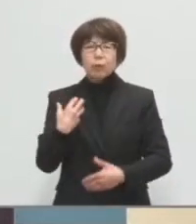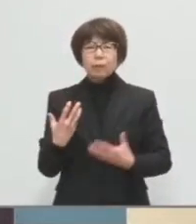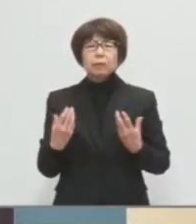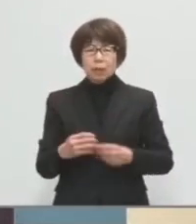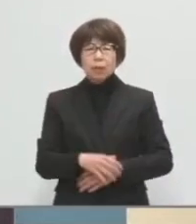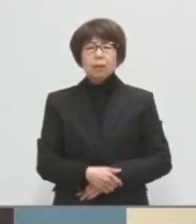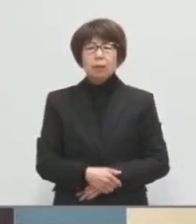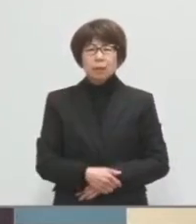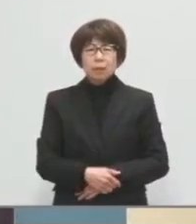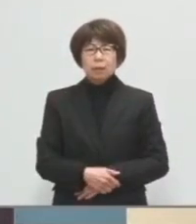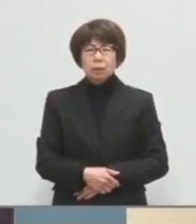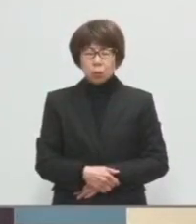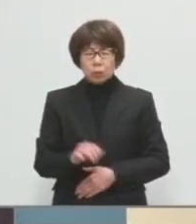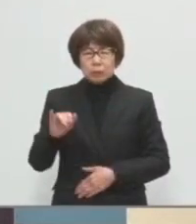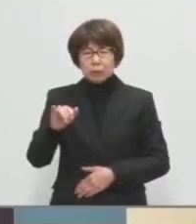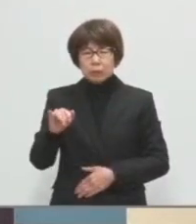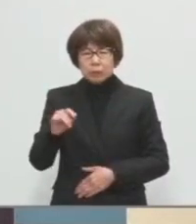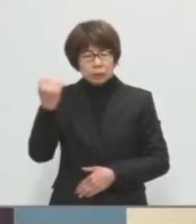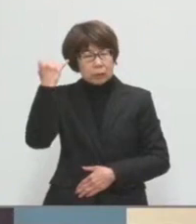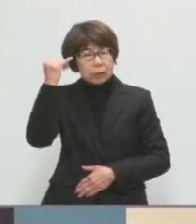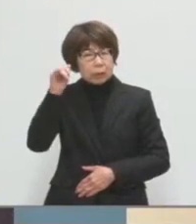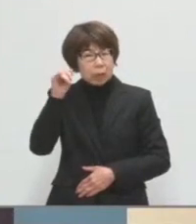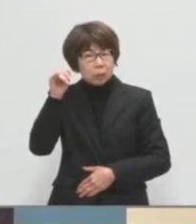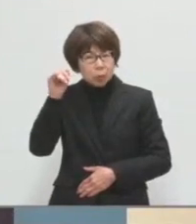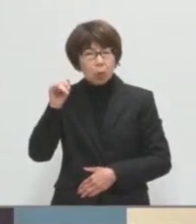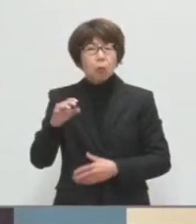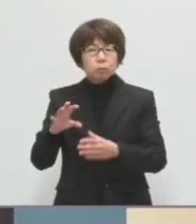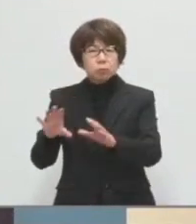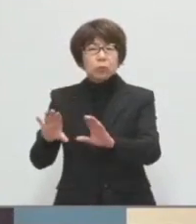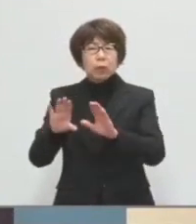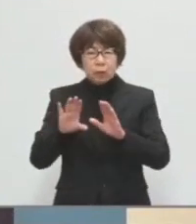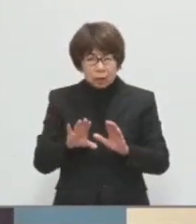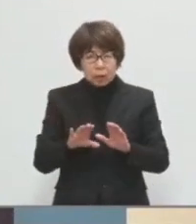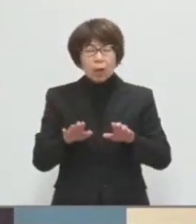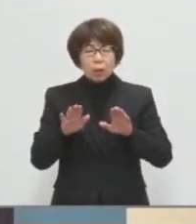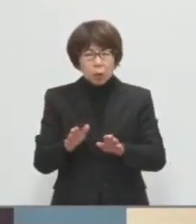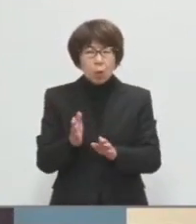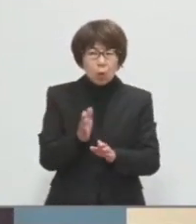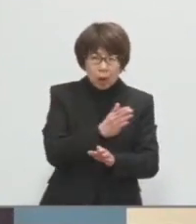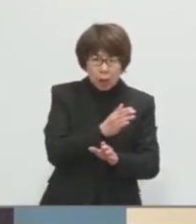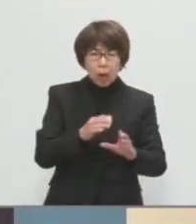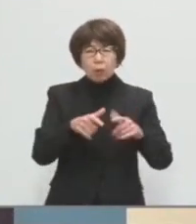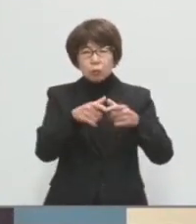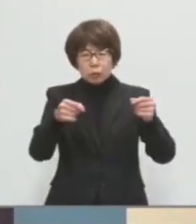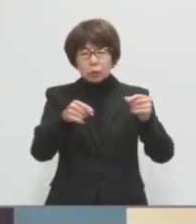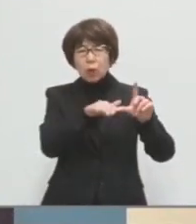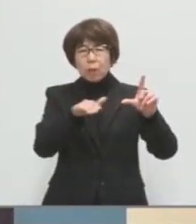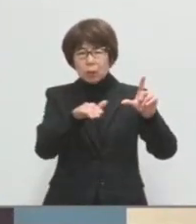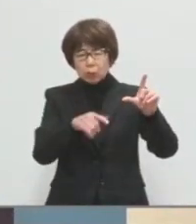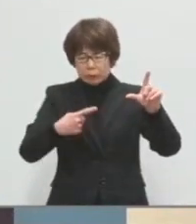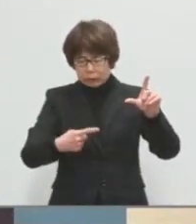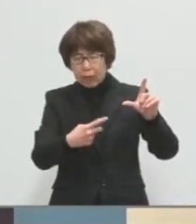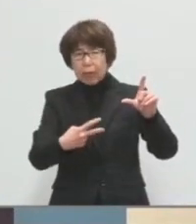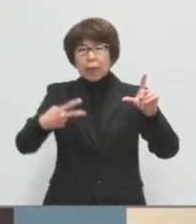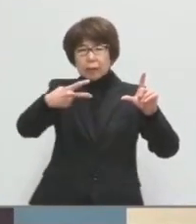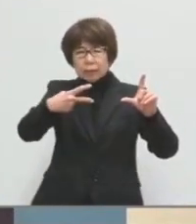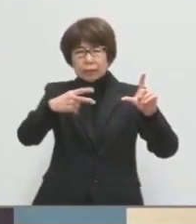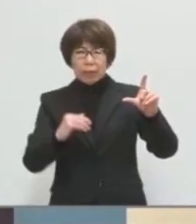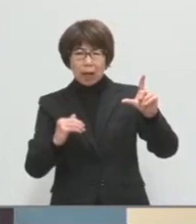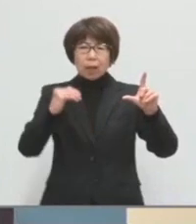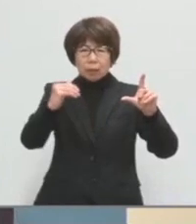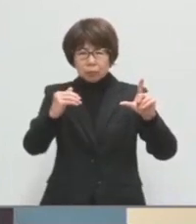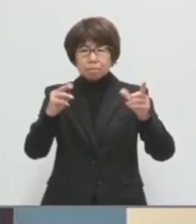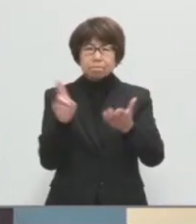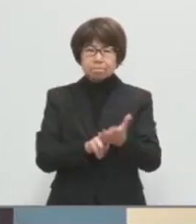ますこの意見を踏まえまして本日から国の評価レベルこれを1から2に引き上げることにいたし